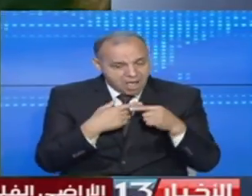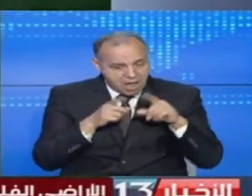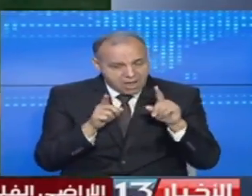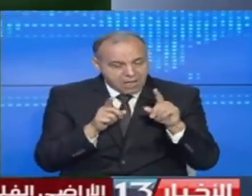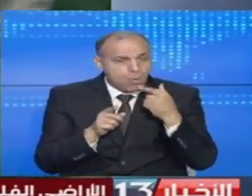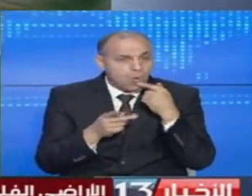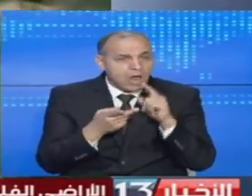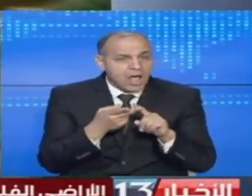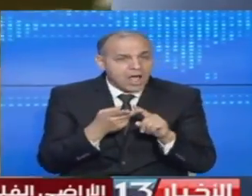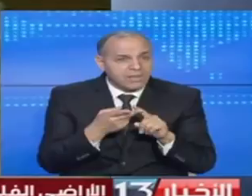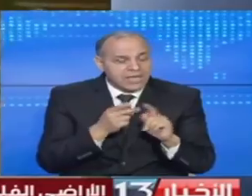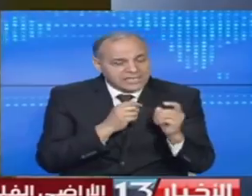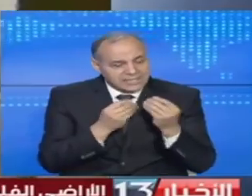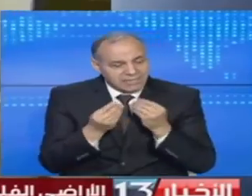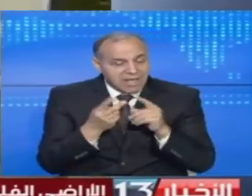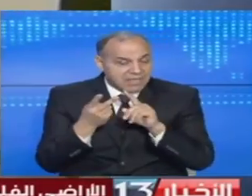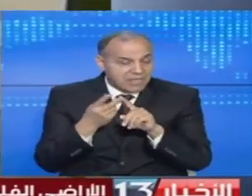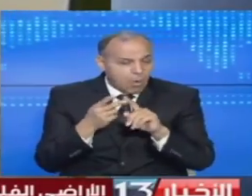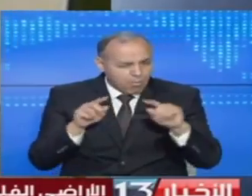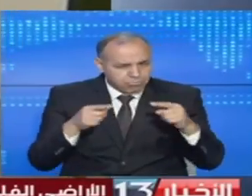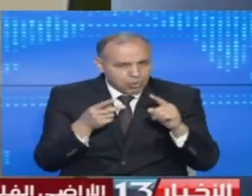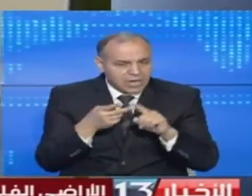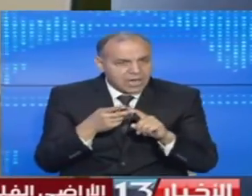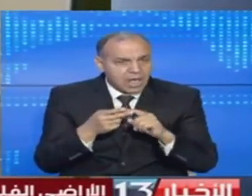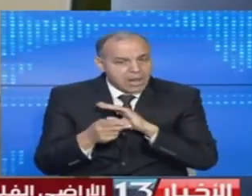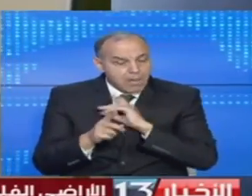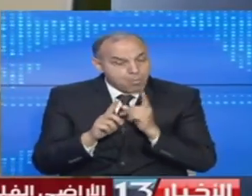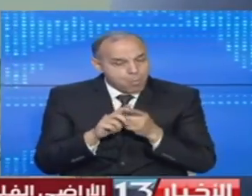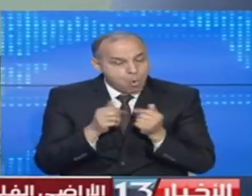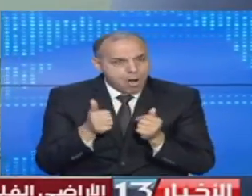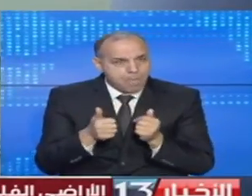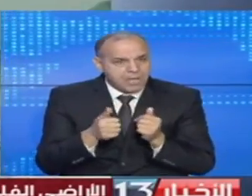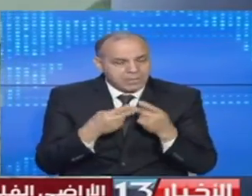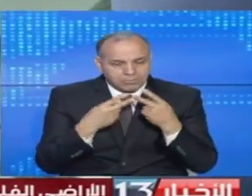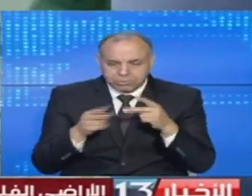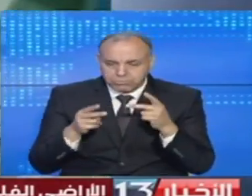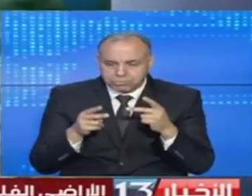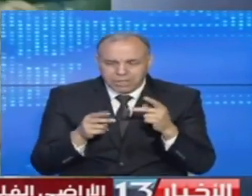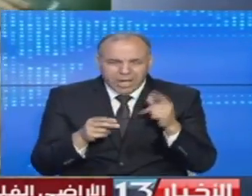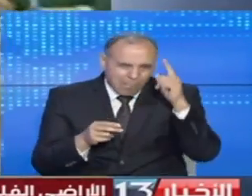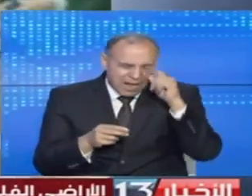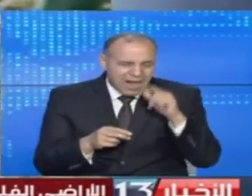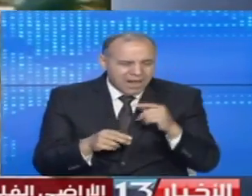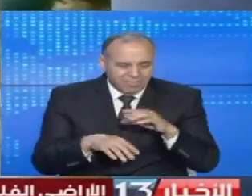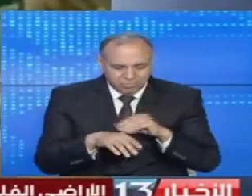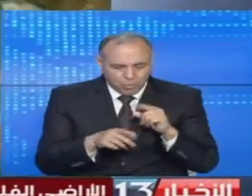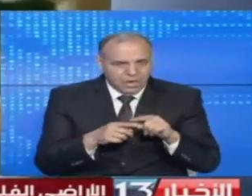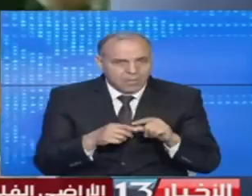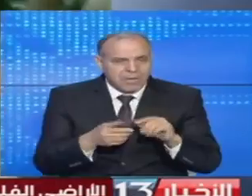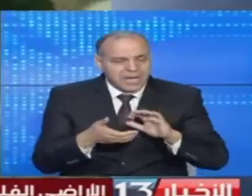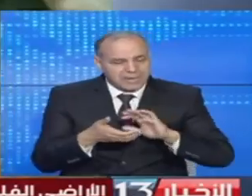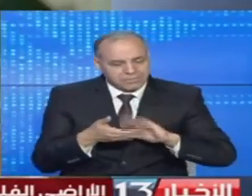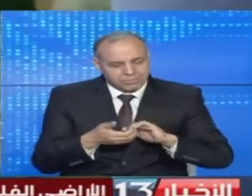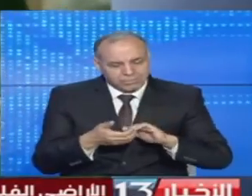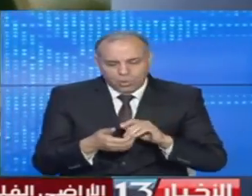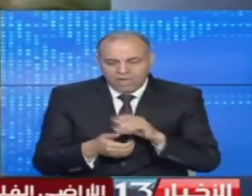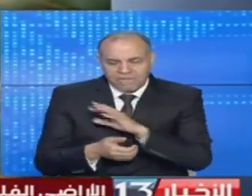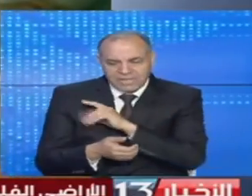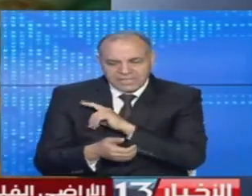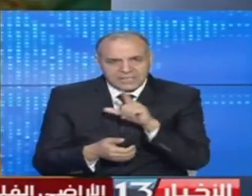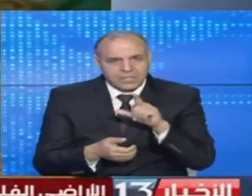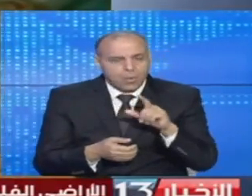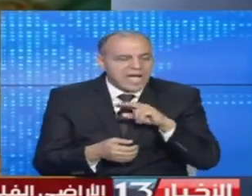الغربي خلال الانتفاضه الثانيه ولعب دورا بارزا في اتفاقيه اوسلو بين منظمه التحرير الفلسطينيه